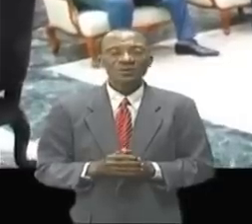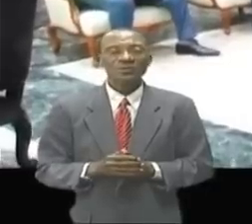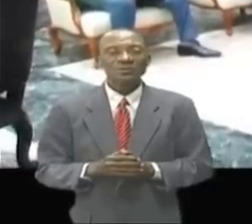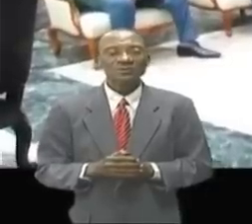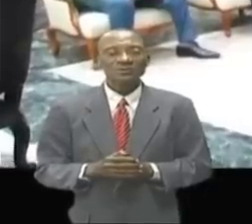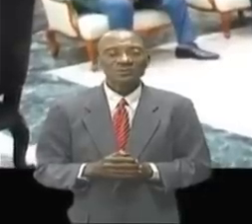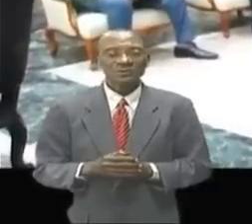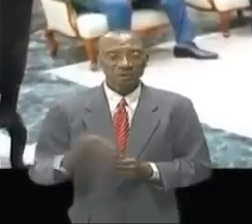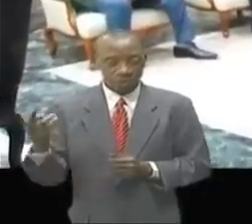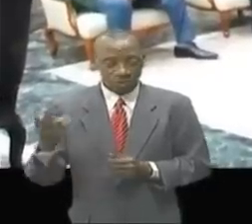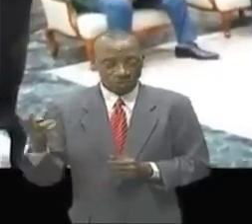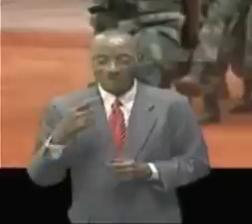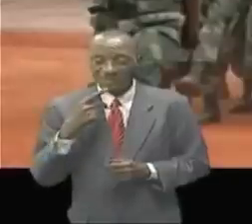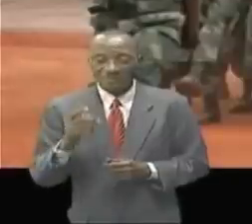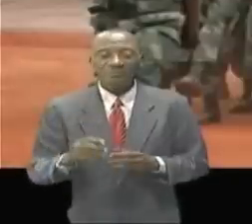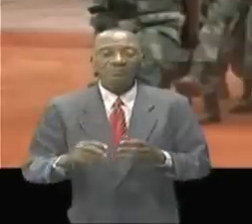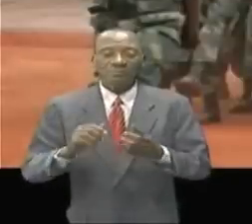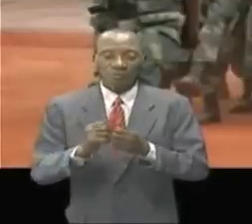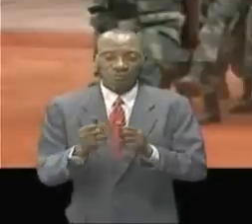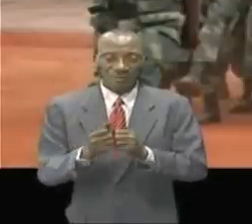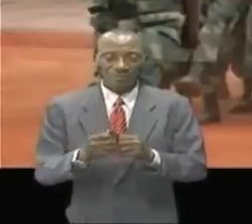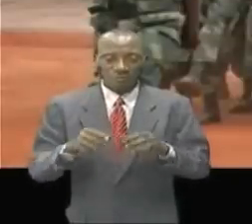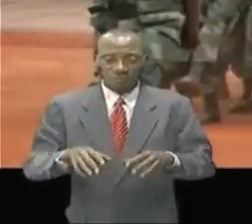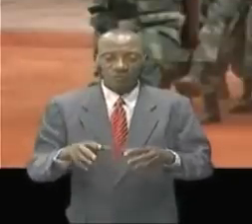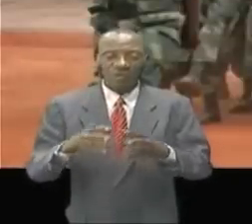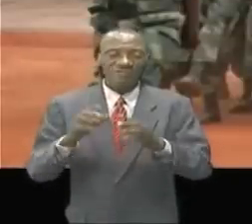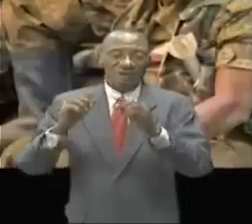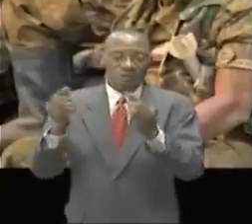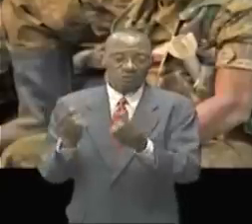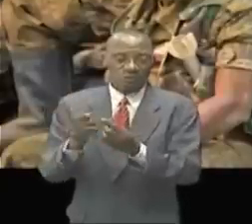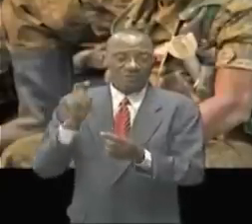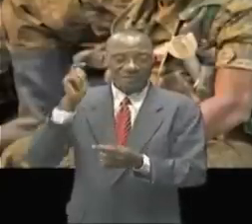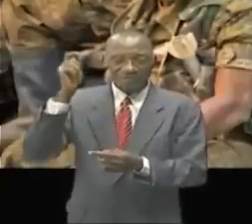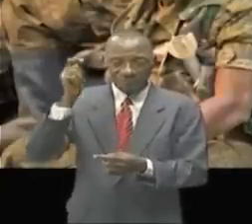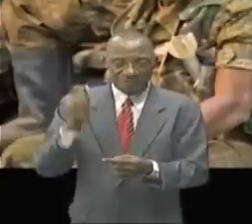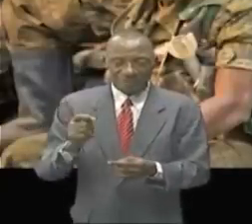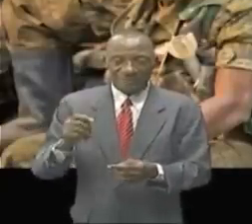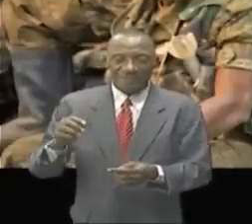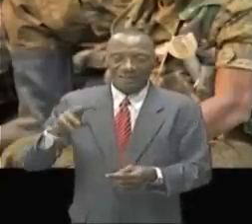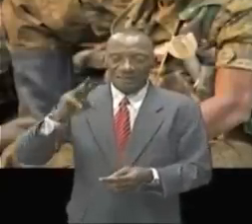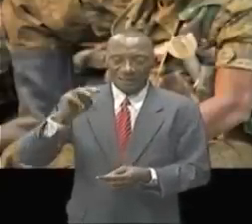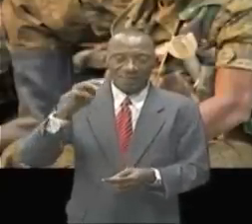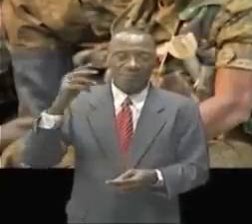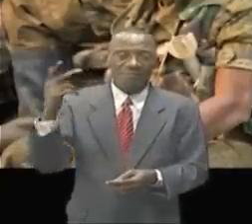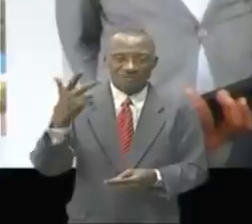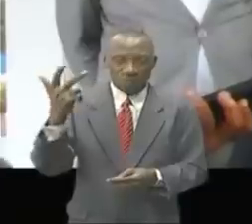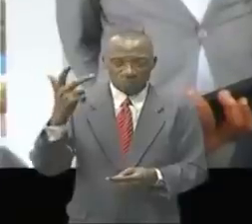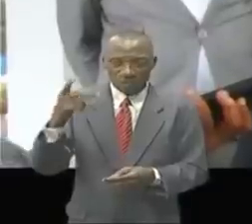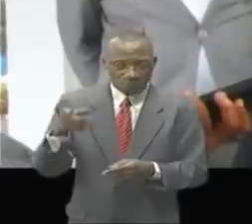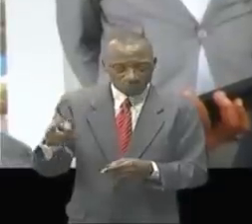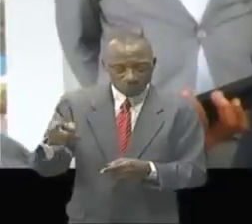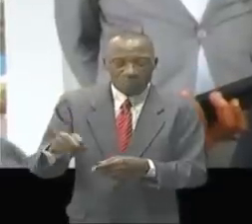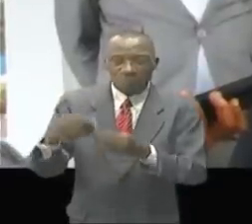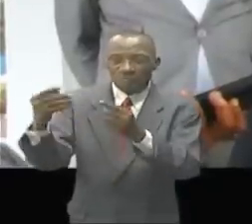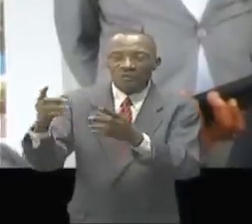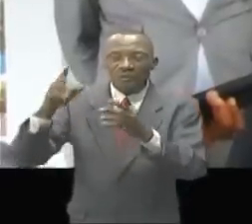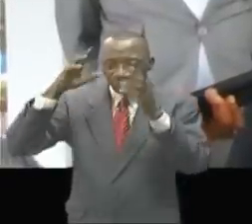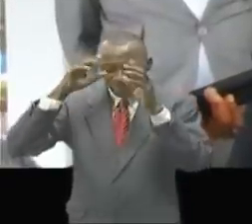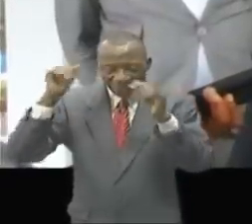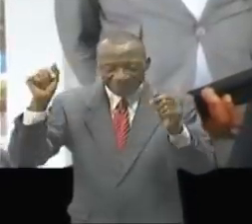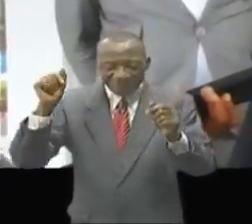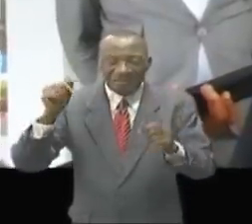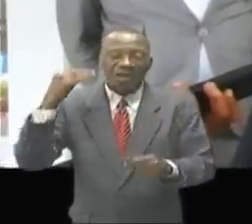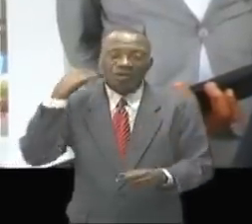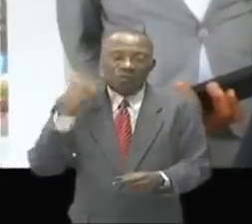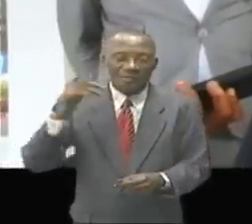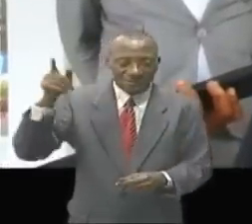la position de la RDC à la question des groupes armés, notamment les M23, a été réitérée au président Yoweri Museveni. Comme vous le savez,